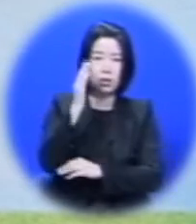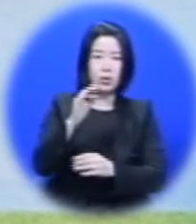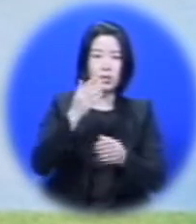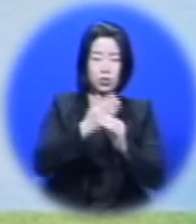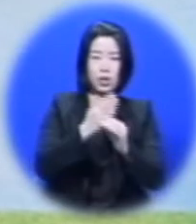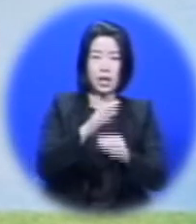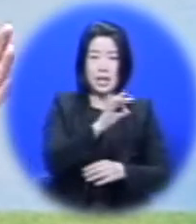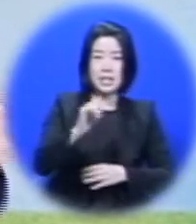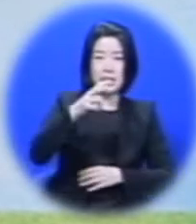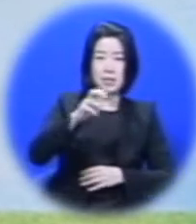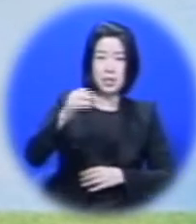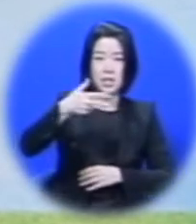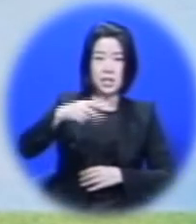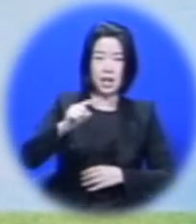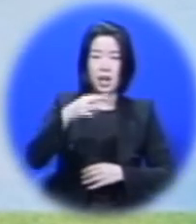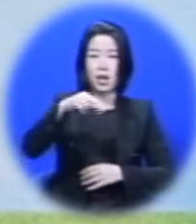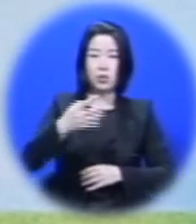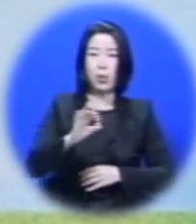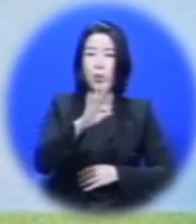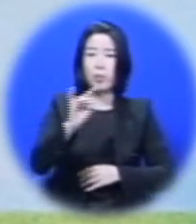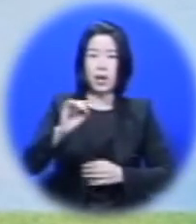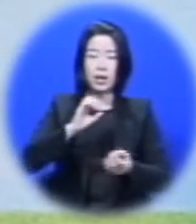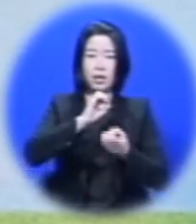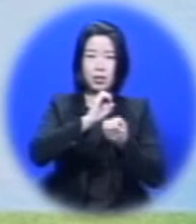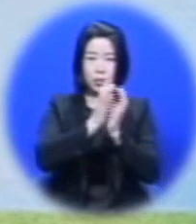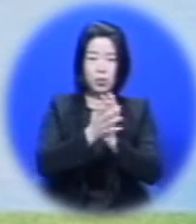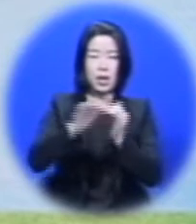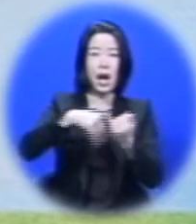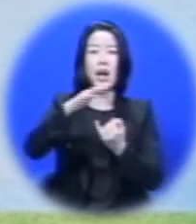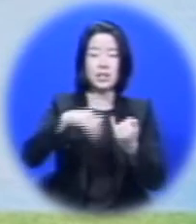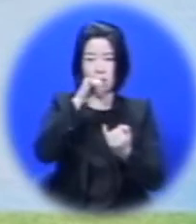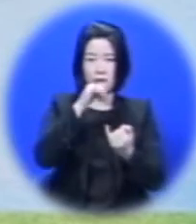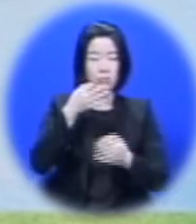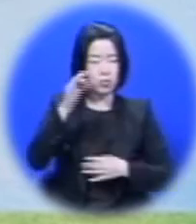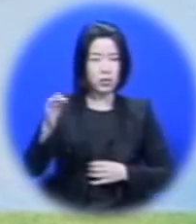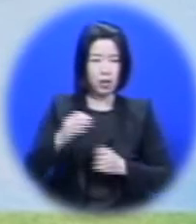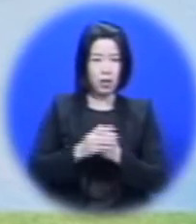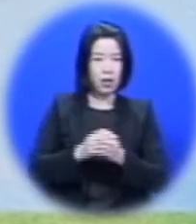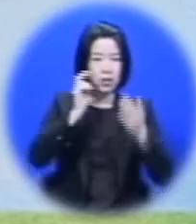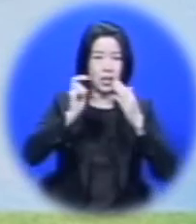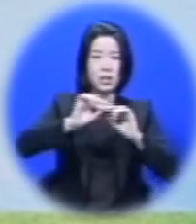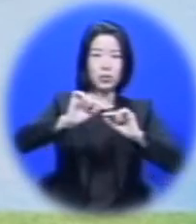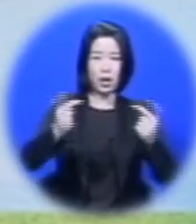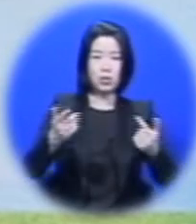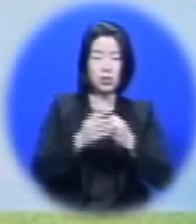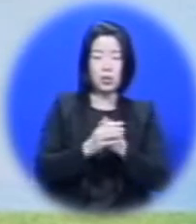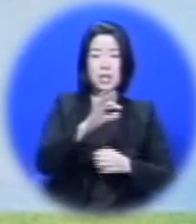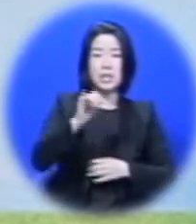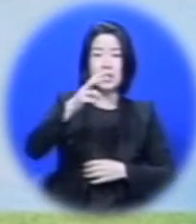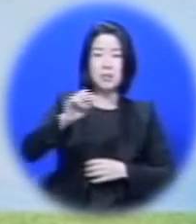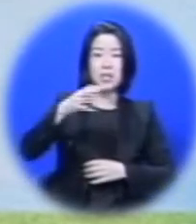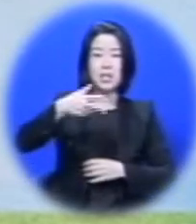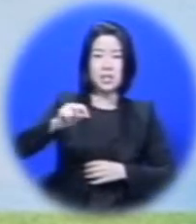이미자의 동백아가씨 노래를 불렀다는 겁니다. 그게 무슨 찬양곡도 아니고 목사님이 이미자의 동백아가씨